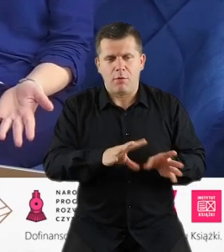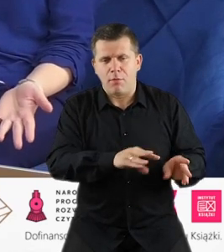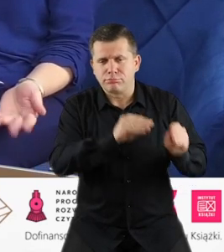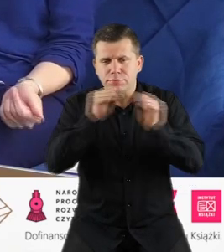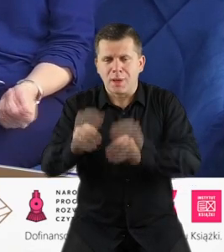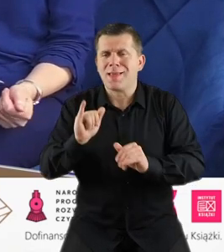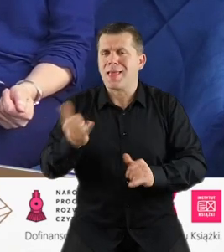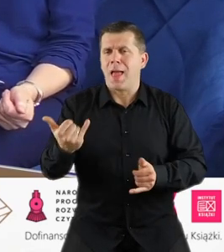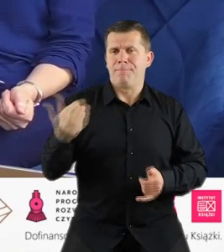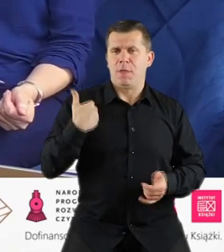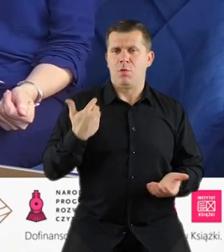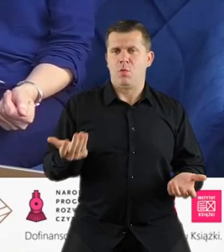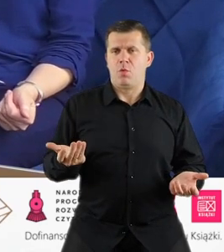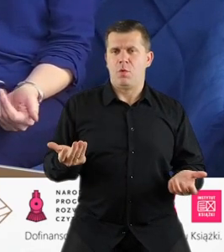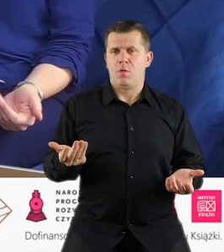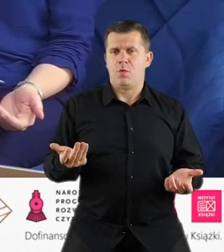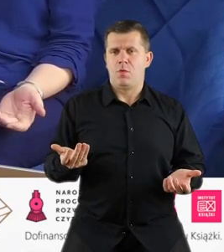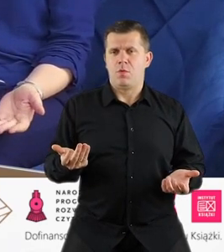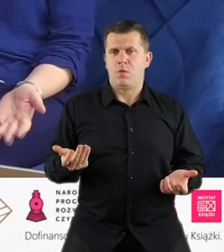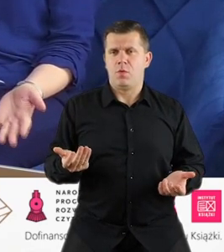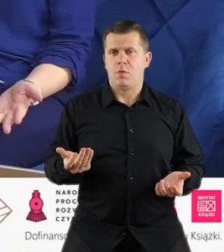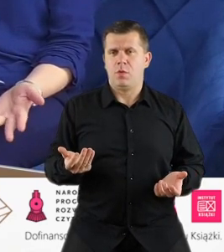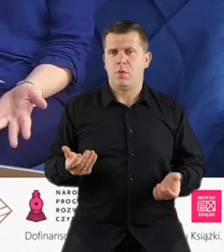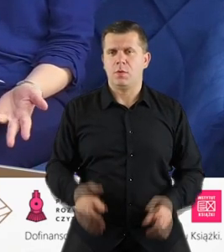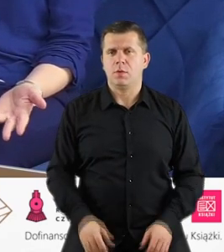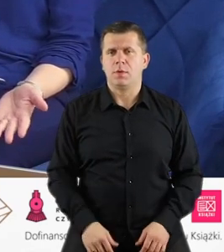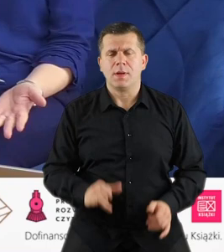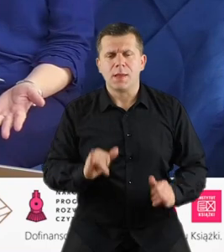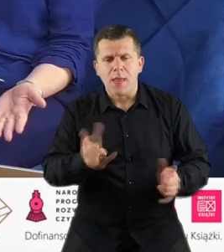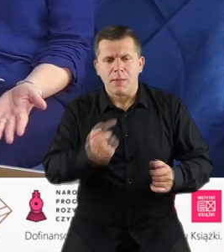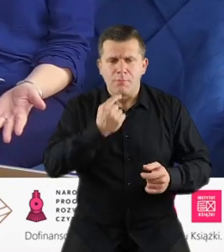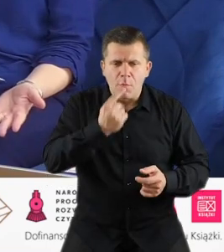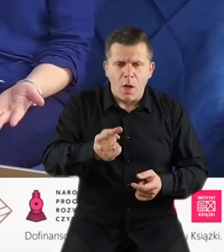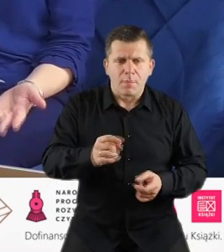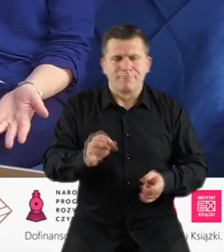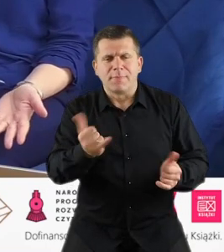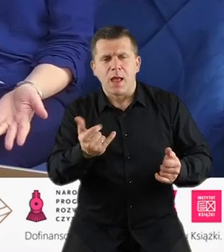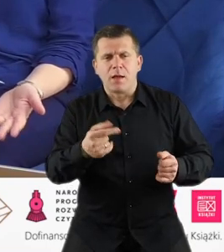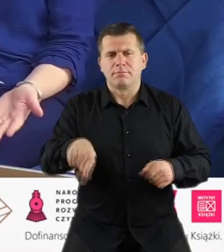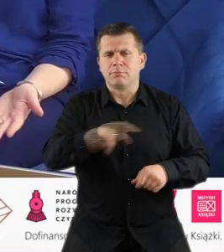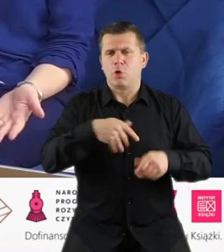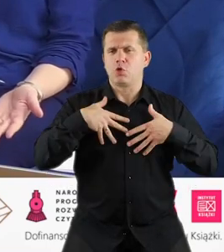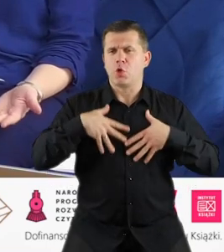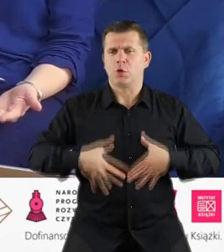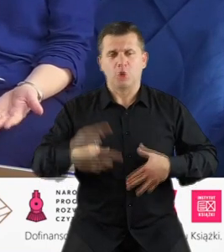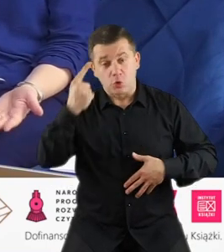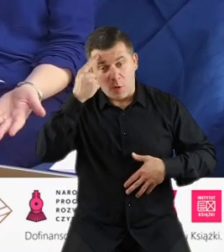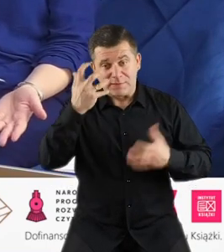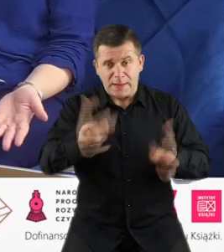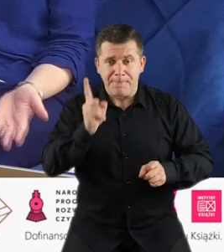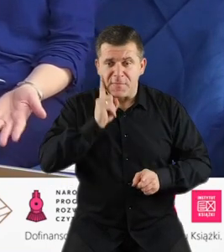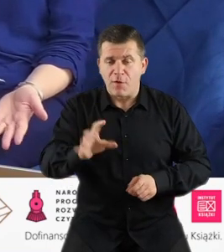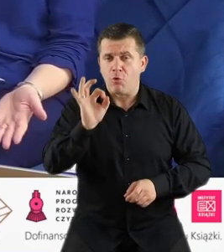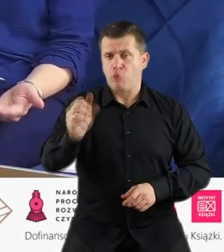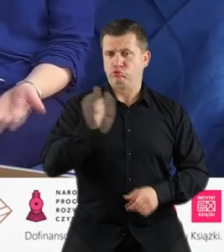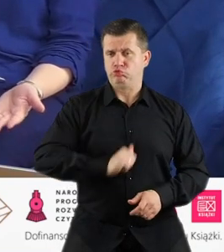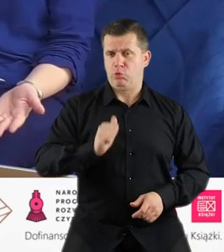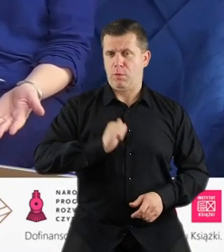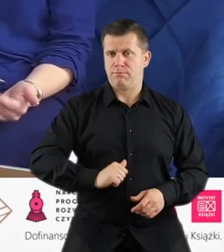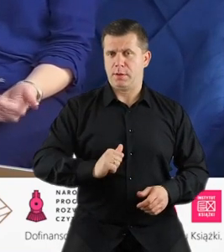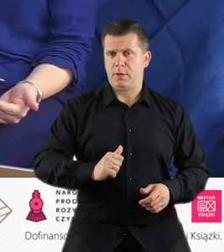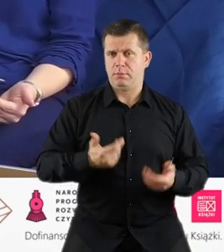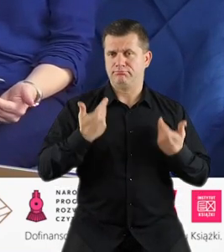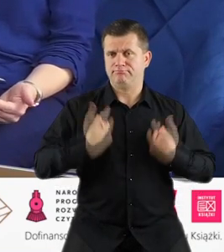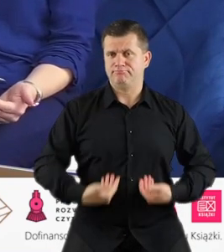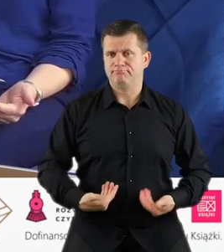tak dokładnie, jak to było, po to, żeby do końca jakoś określić swoją tożsamość, żeby dowiedzieć się prawdy o sobie, czy to jest